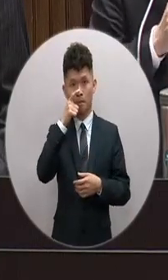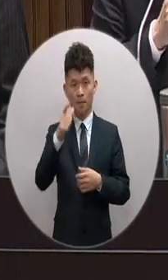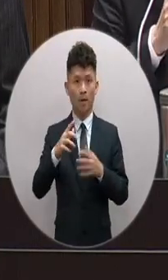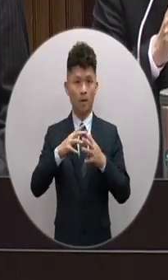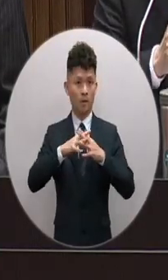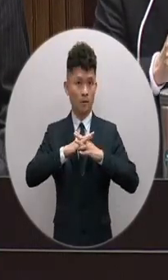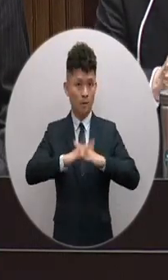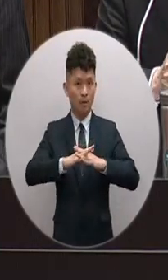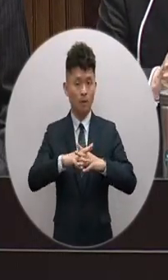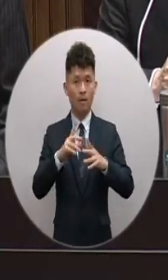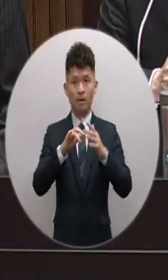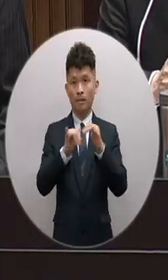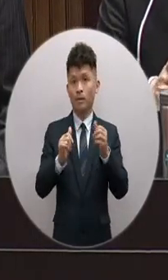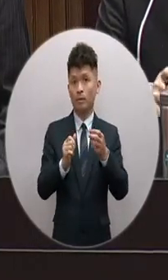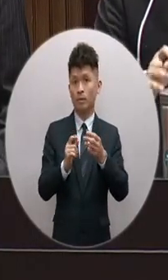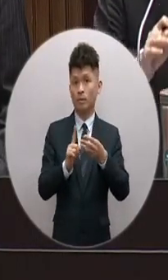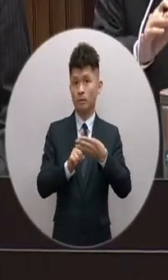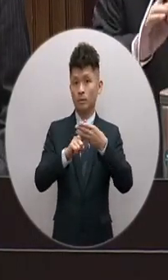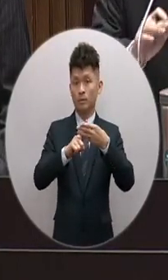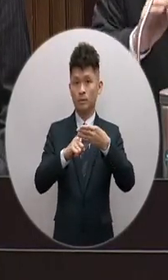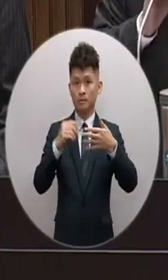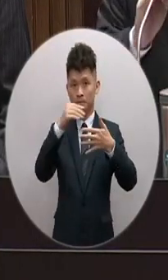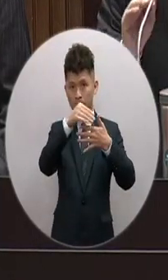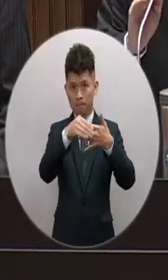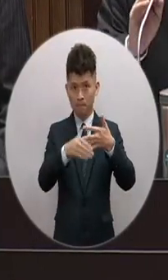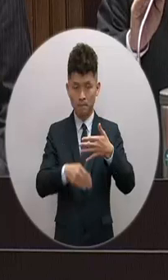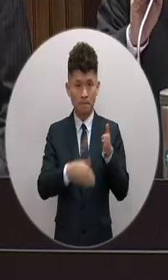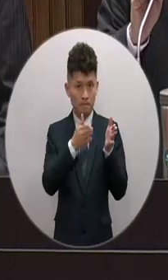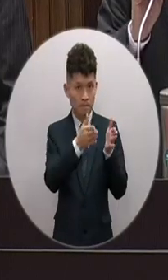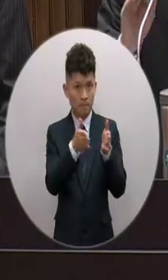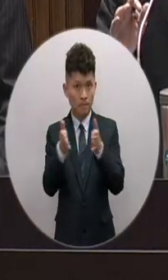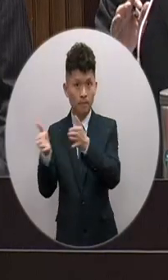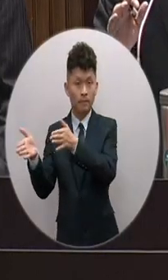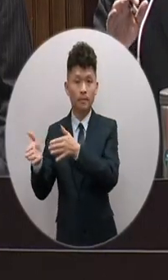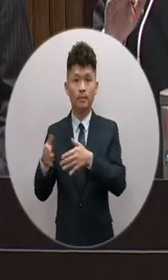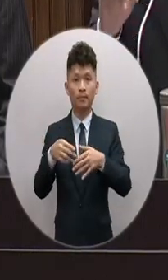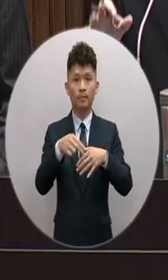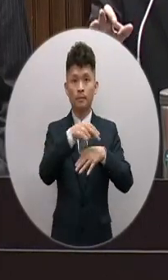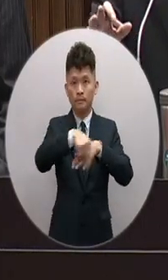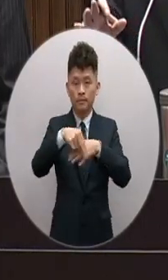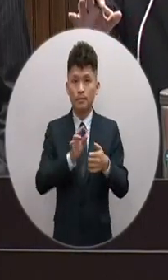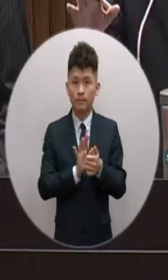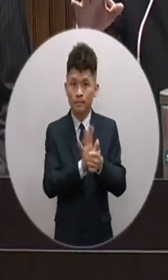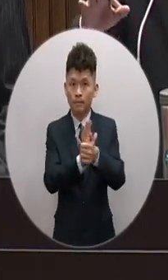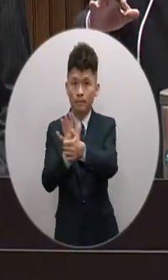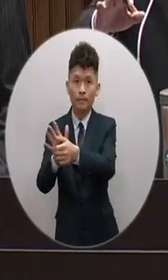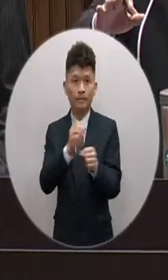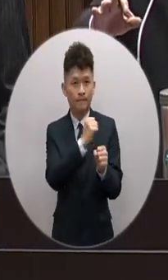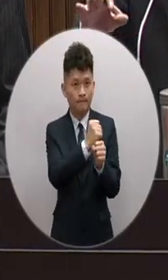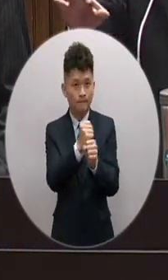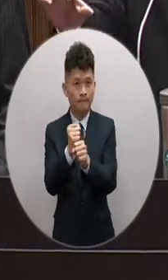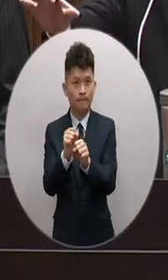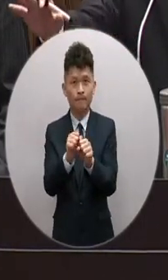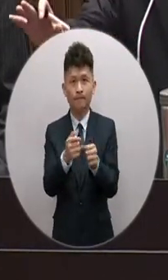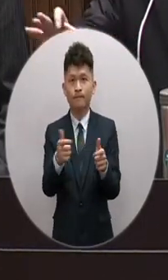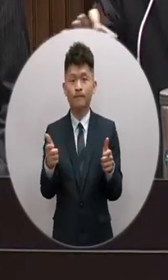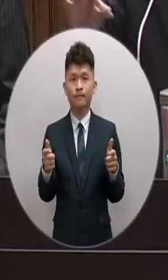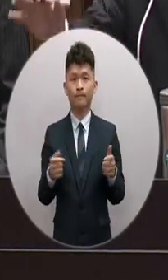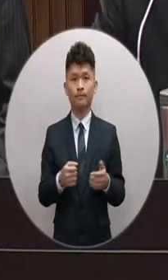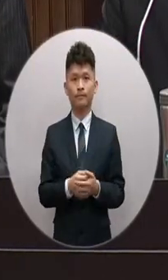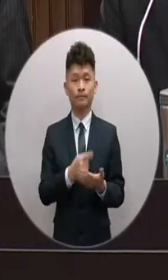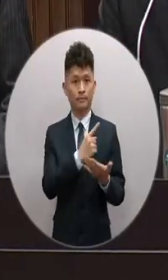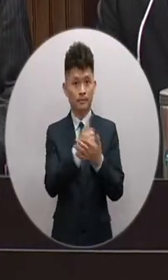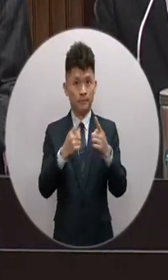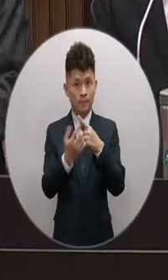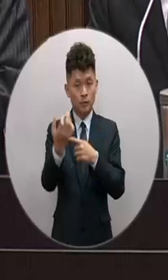民主的体制下面，吼、哦，咱去推动各种的制度、实务啊来。都是每一项